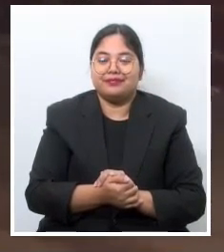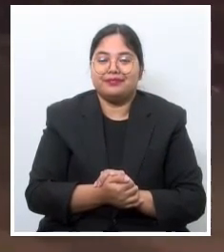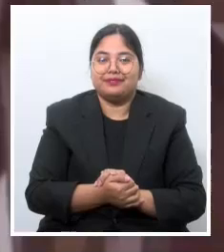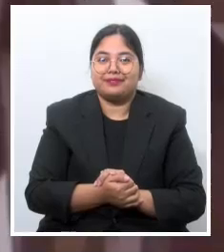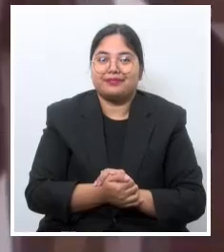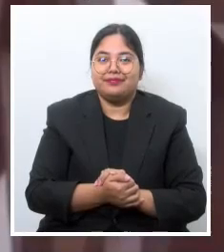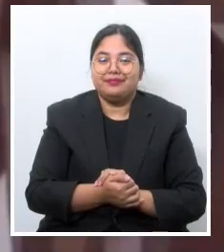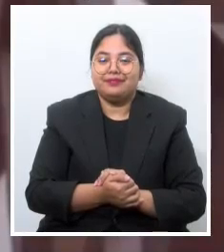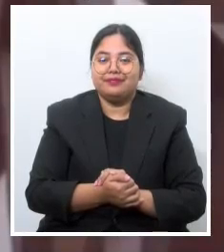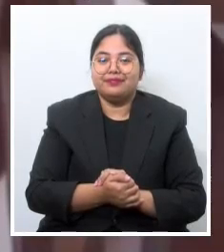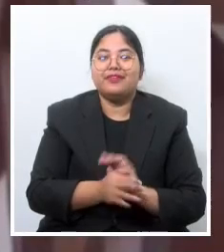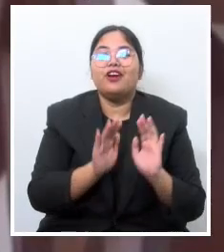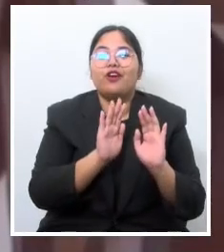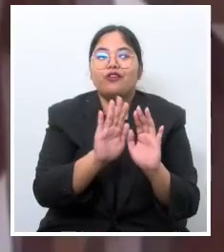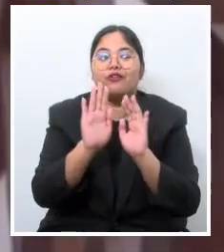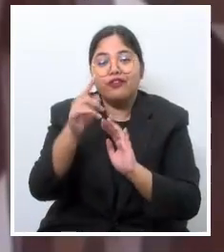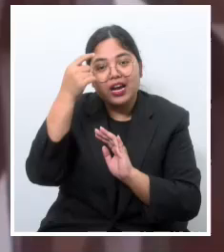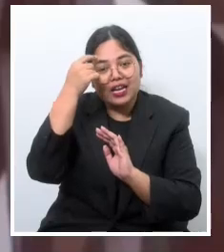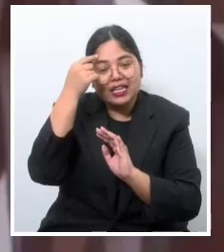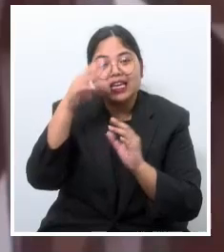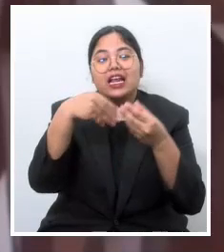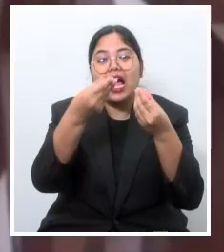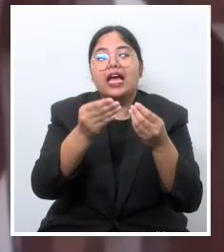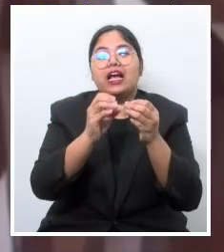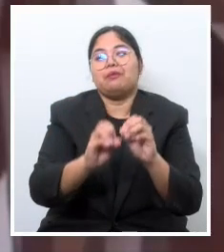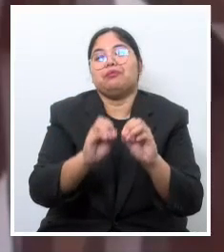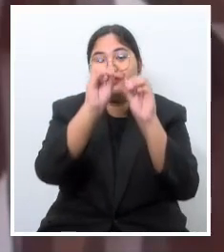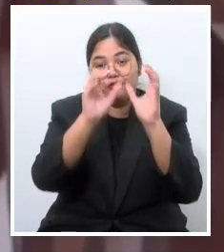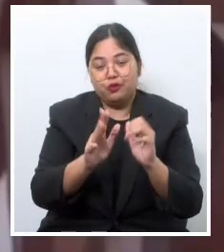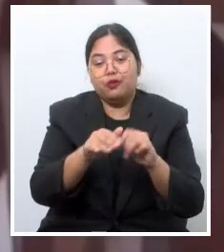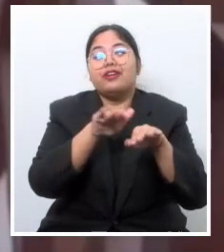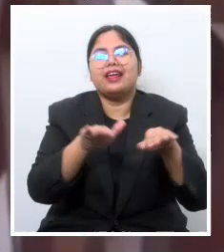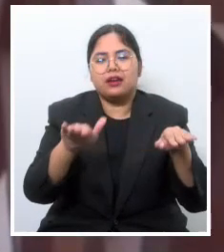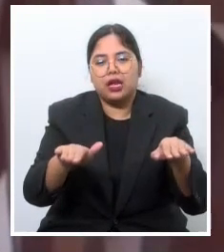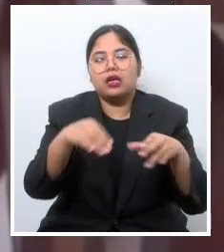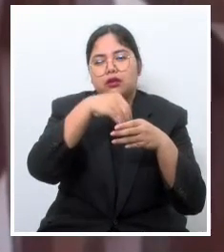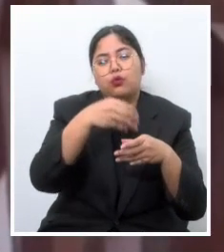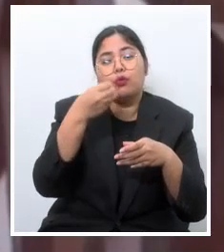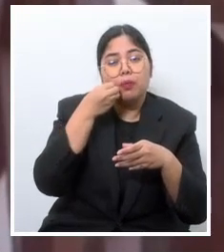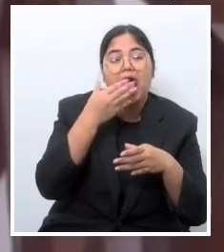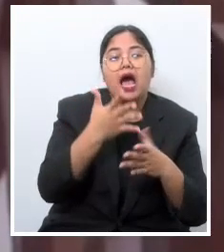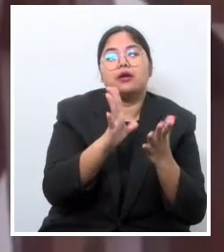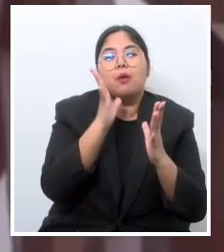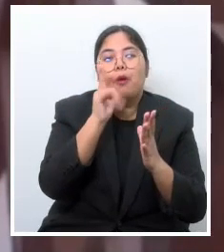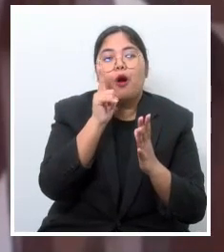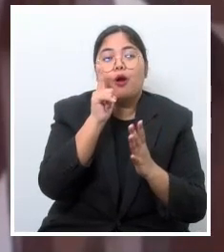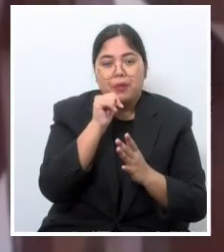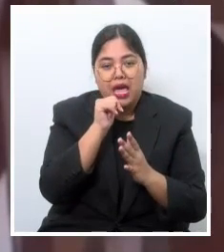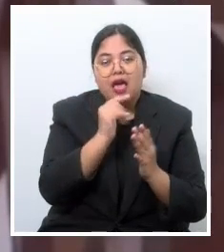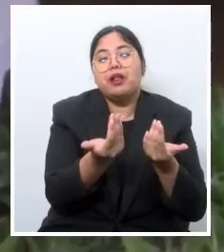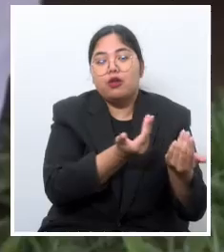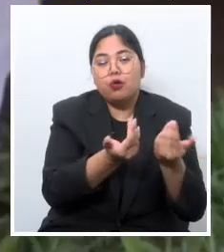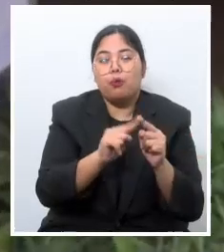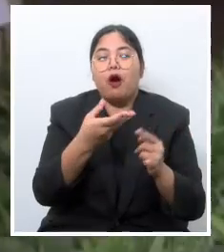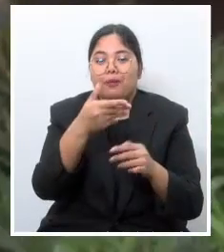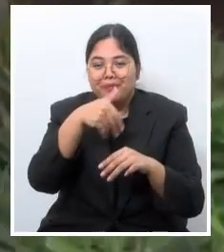3ขอฝากข้อคิดกับคุณครูนะครับอ่าเด็กอยู่บ้านก็เป็นลูกของพ่อของแม่อยู่โรงเรียนก็เป็น